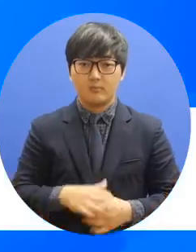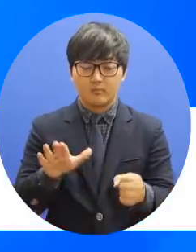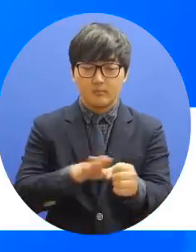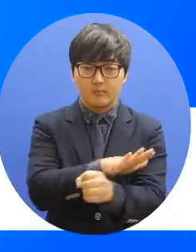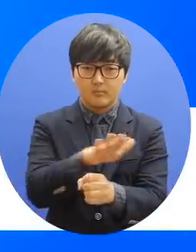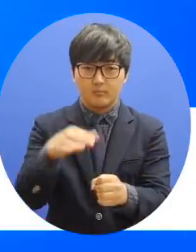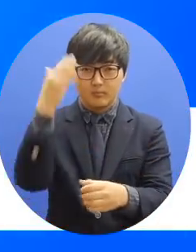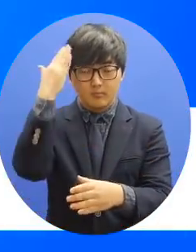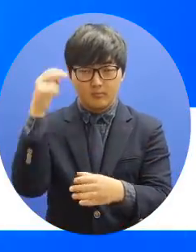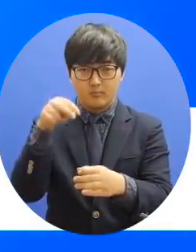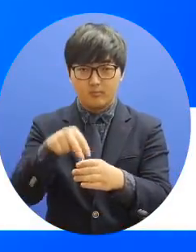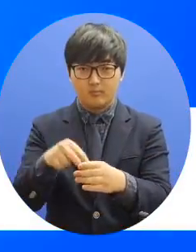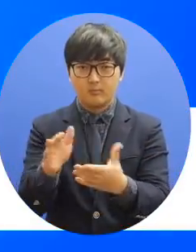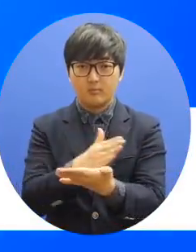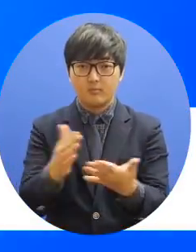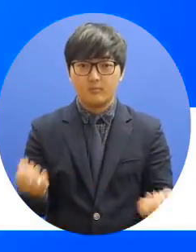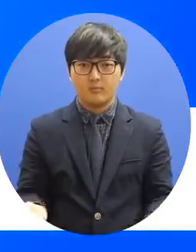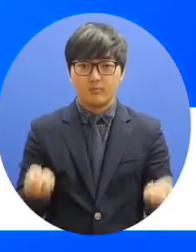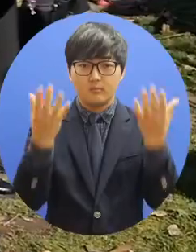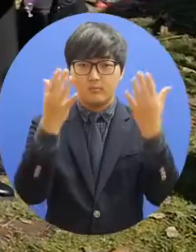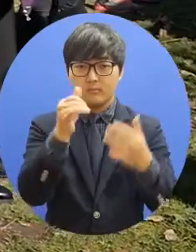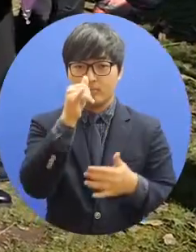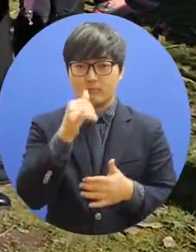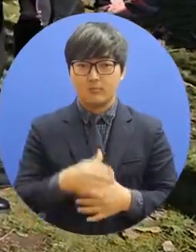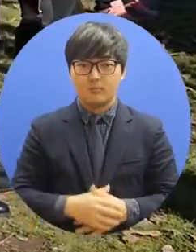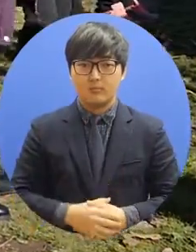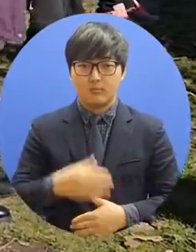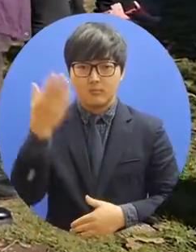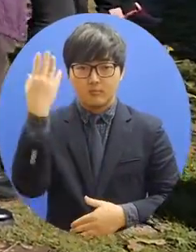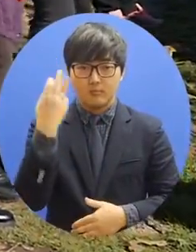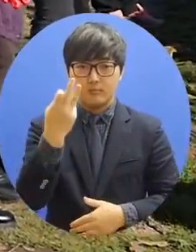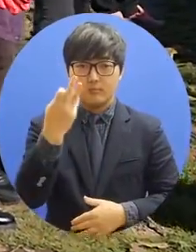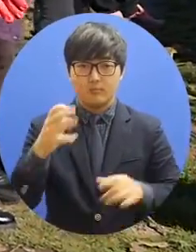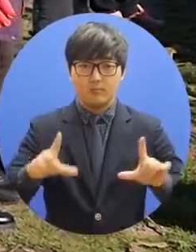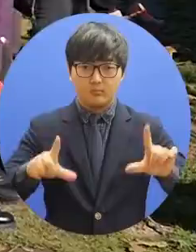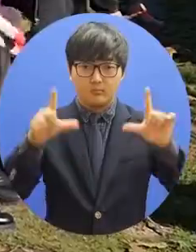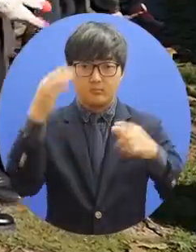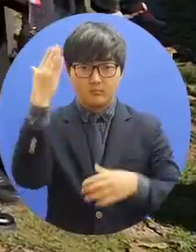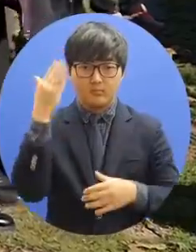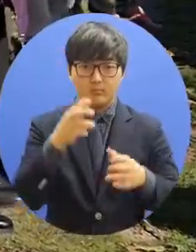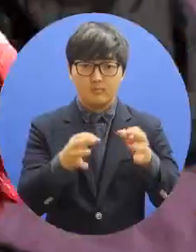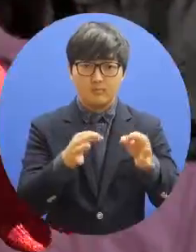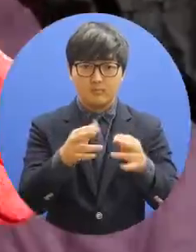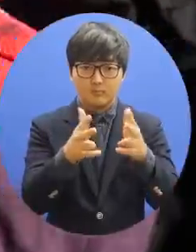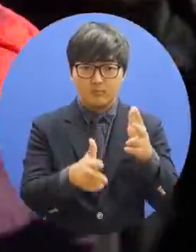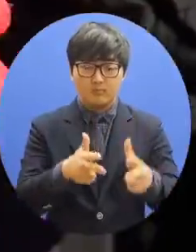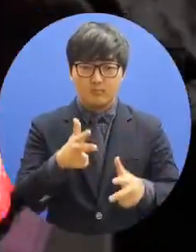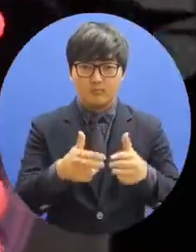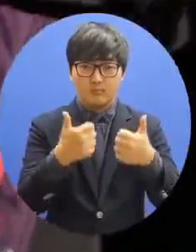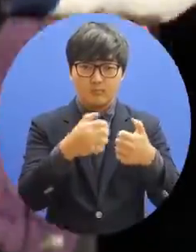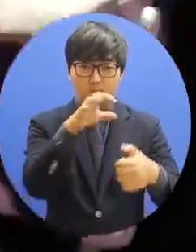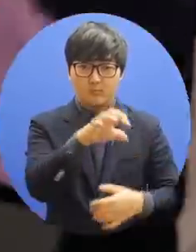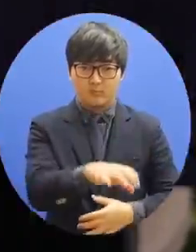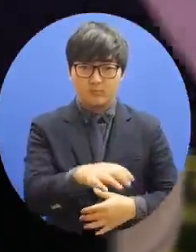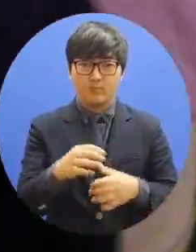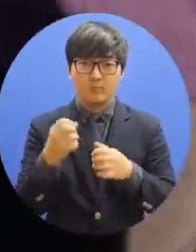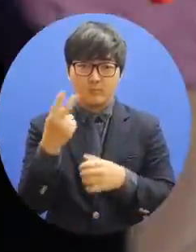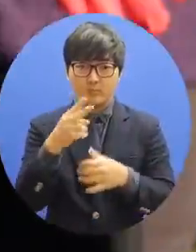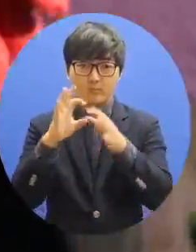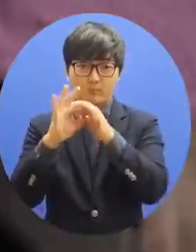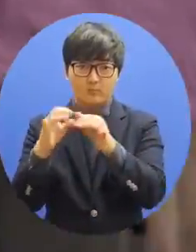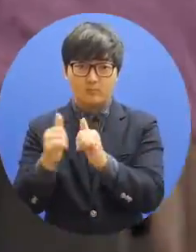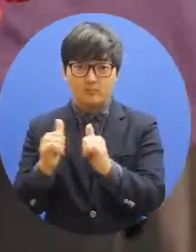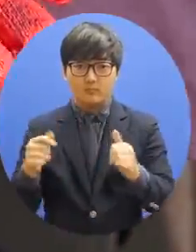사랑의 연탄나눔 행사가 열렸습니다 지난 13일 대한상공회의소 전국 노조원과 충남